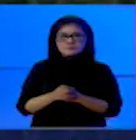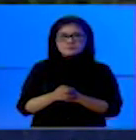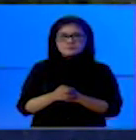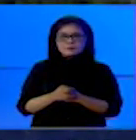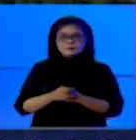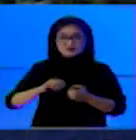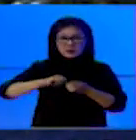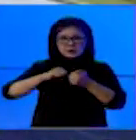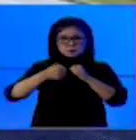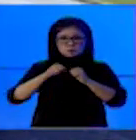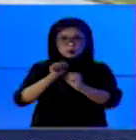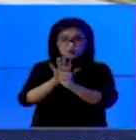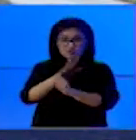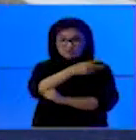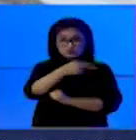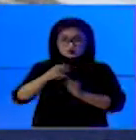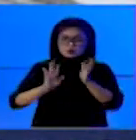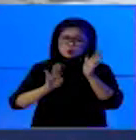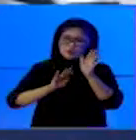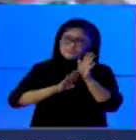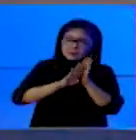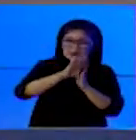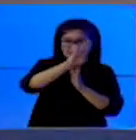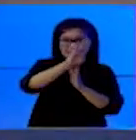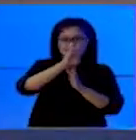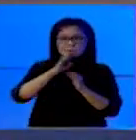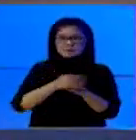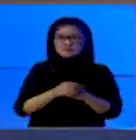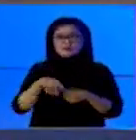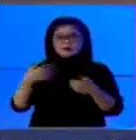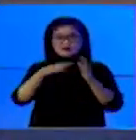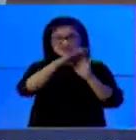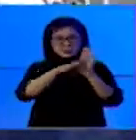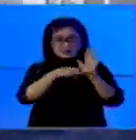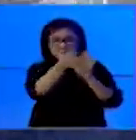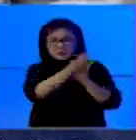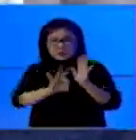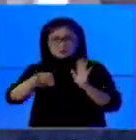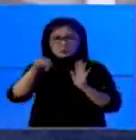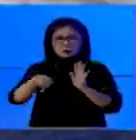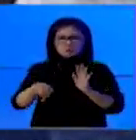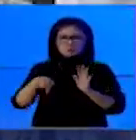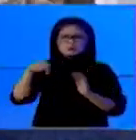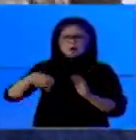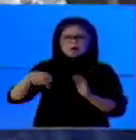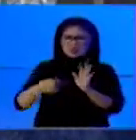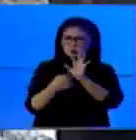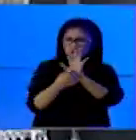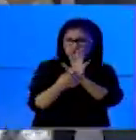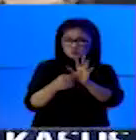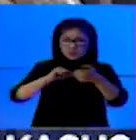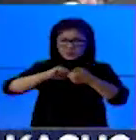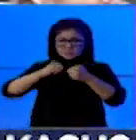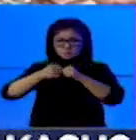Kasus COVID-19 di Indonesia terus melonjak tajam. Data terbaru laman resmi penanganan COVID-19 menyatakan kasus